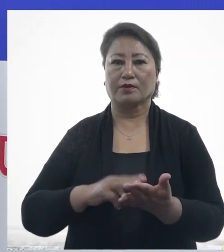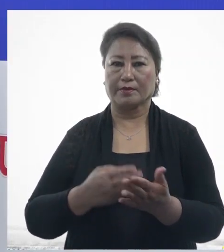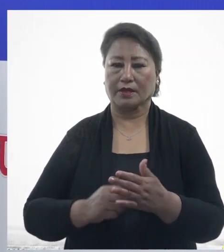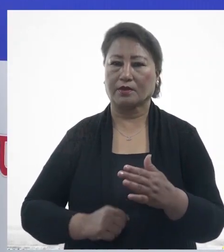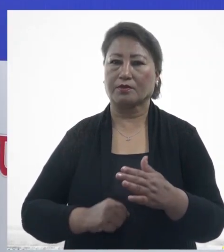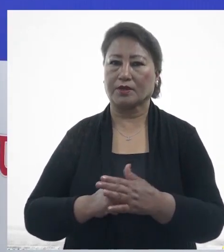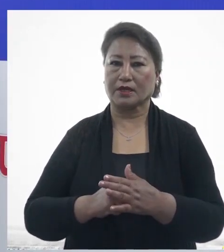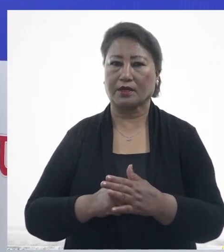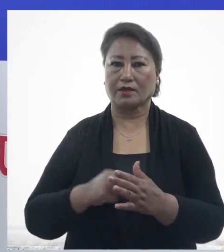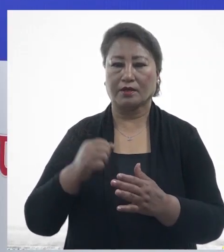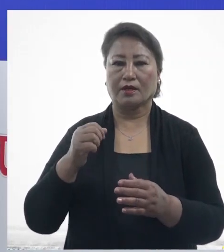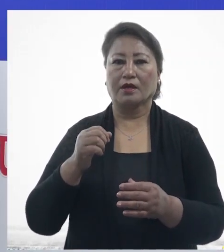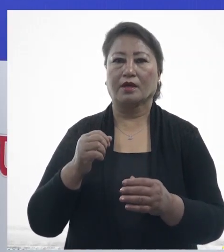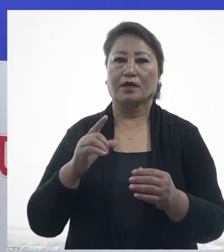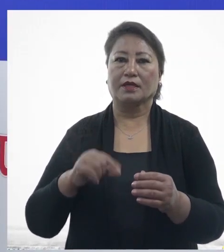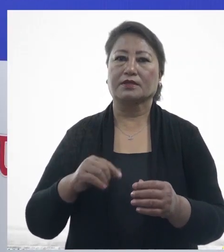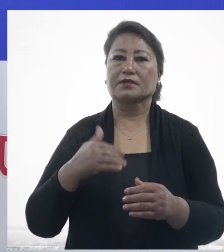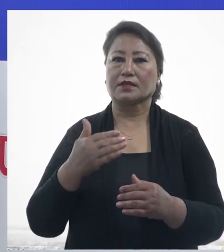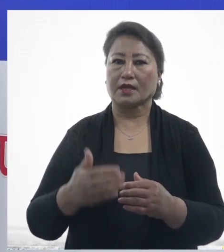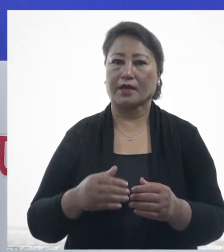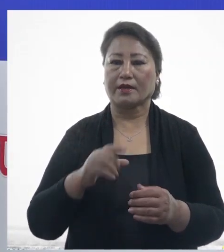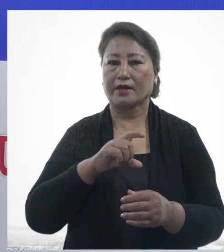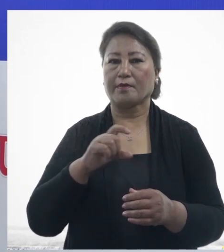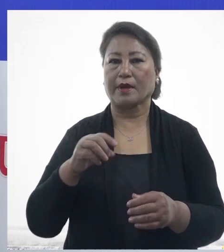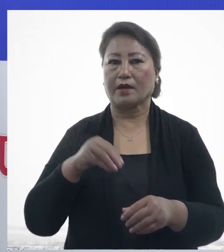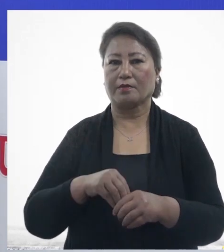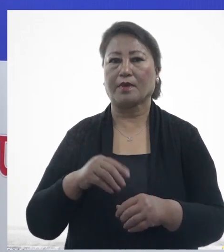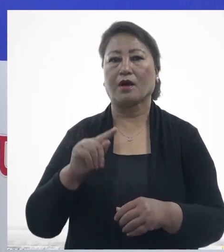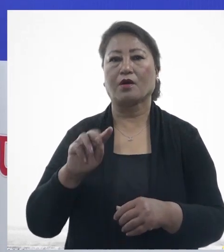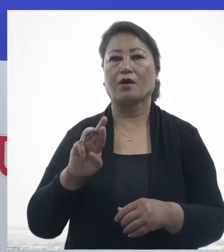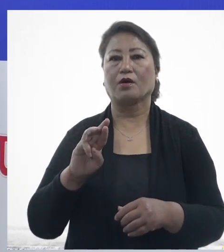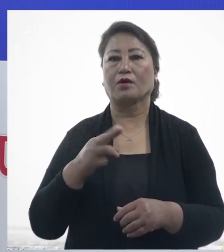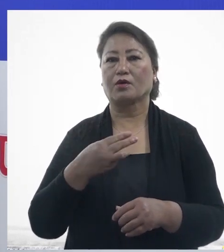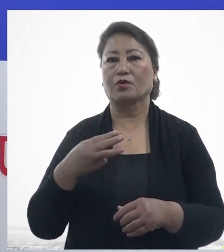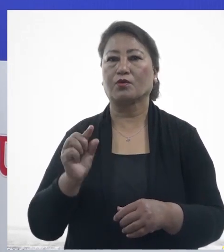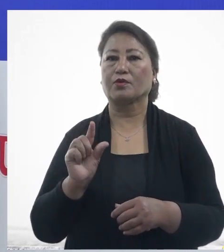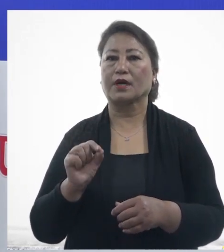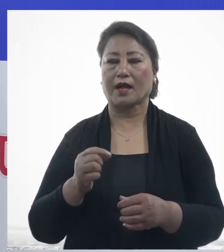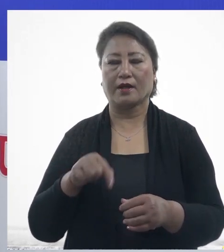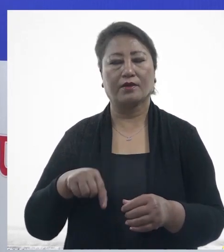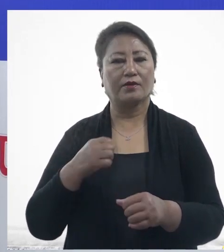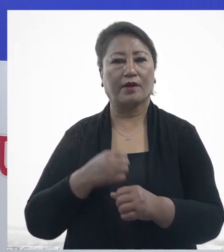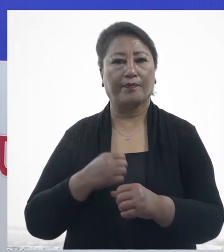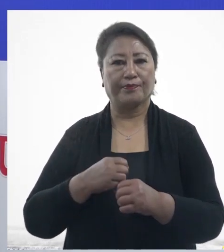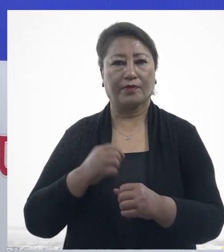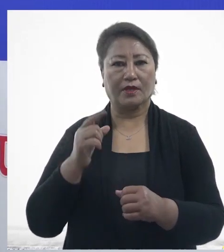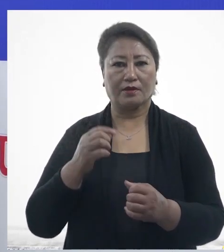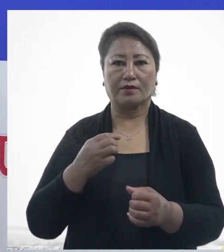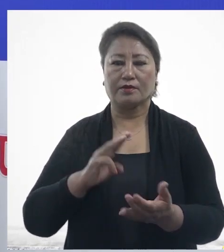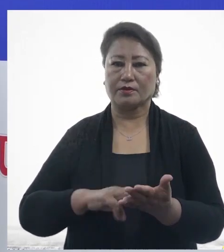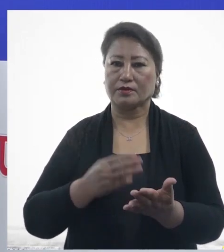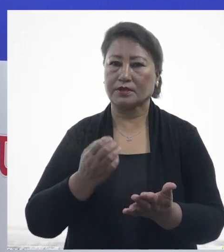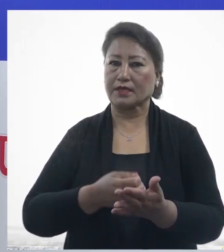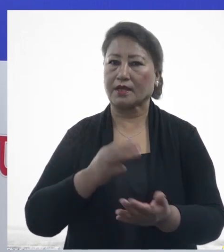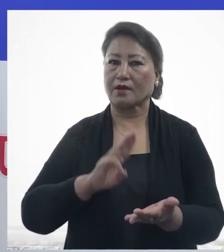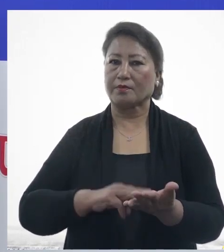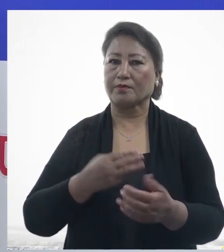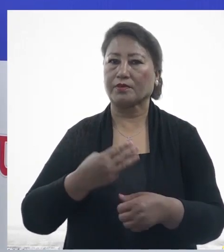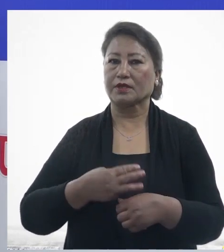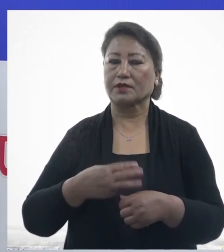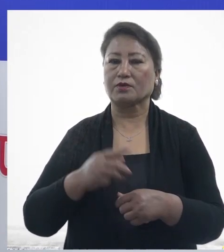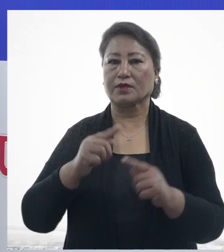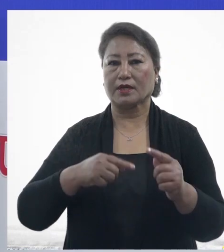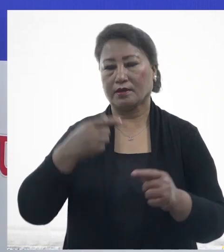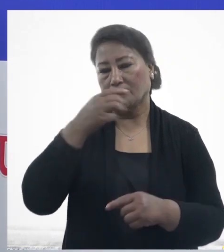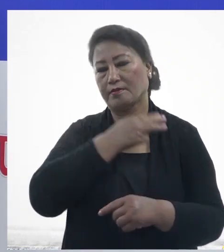चाहिँ बौद्धिसत्व भनेको कम्प्यासन भन्छ यसलाई चाहिँ नेपालीमा भन्दा करुणा। सो हाम्रो चाहिँ नाम चाहिँ कसरी बनायो भने बौद्धिसत्व इन एक्सन भनेको जस्तै तपाईँले कुनै मान्छेलाई समस्यामा